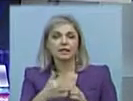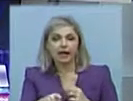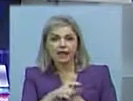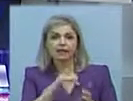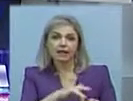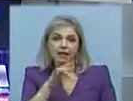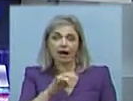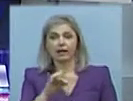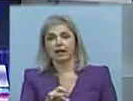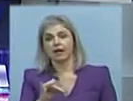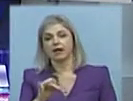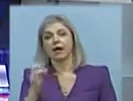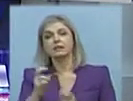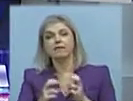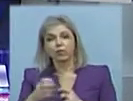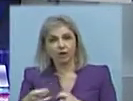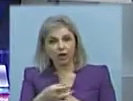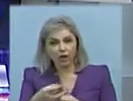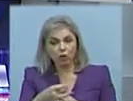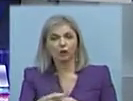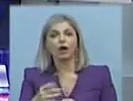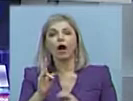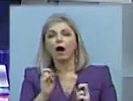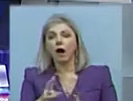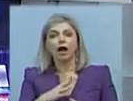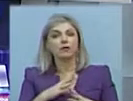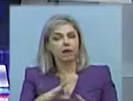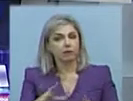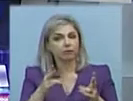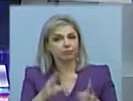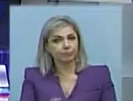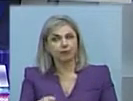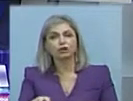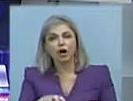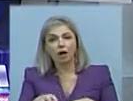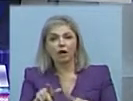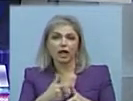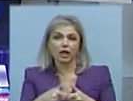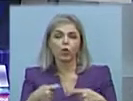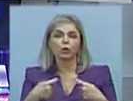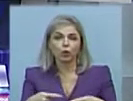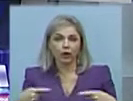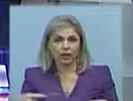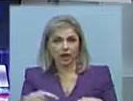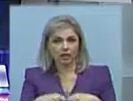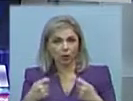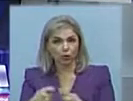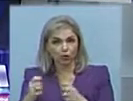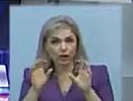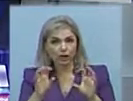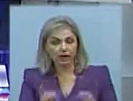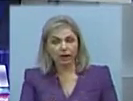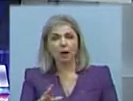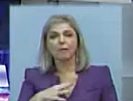міста. Правоохоронці розповідали про те, як не стати жертвою шахрайських дій та інших правопорушень. Звернули увагу слухачів